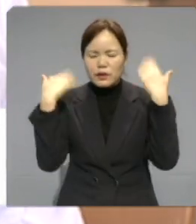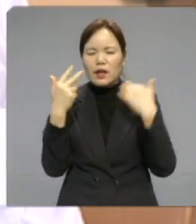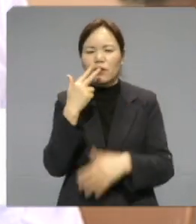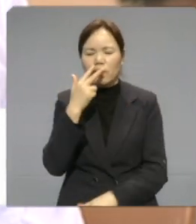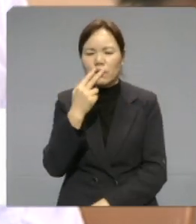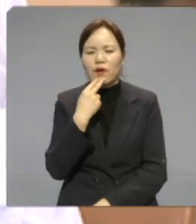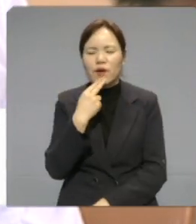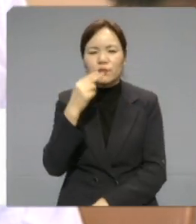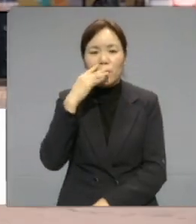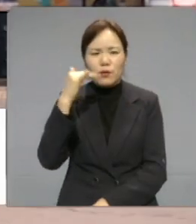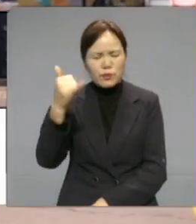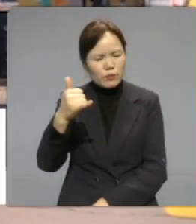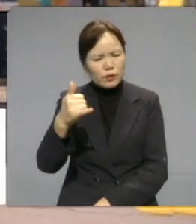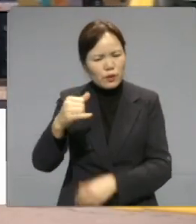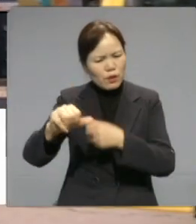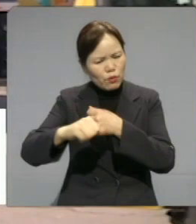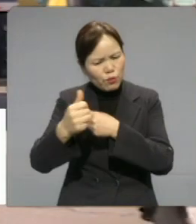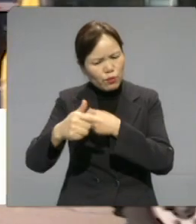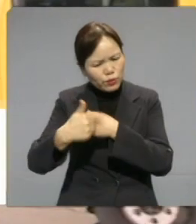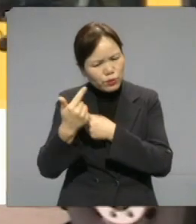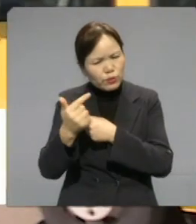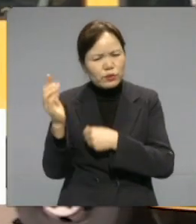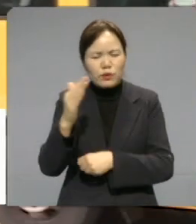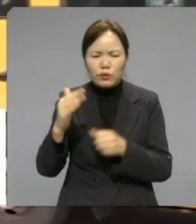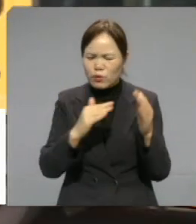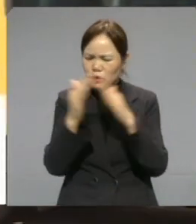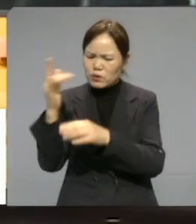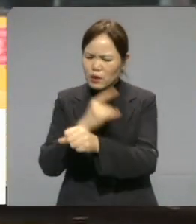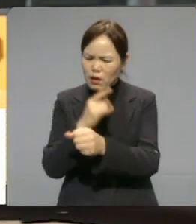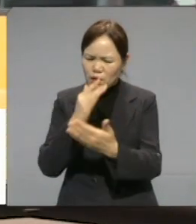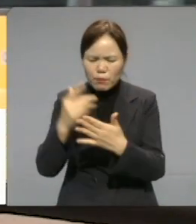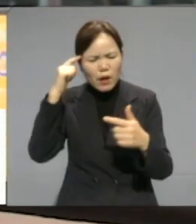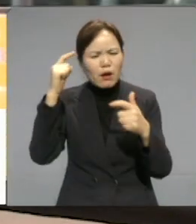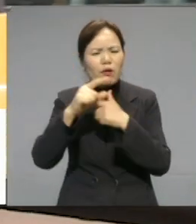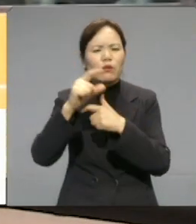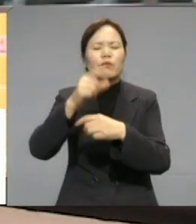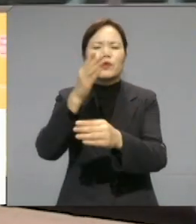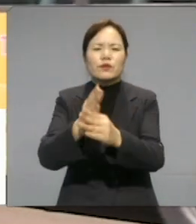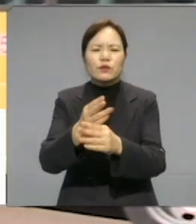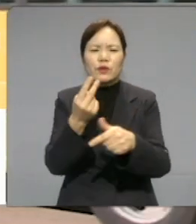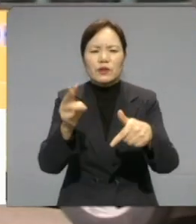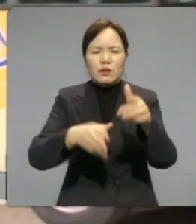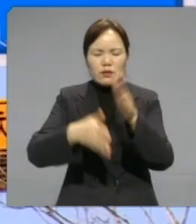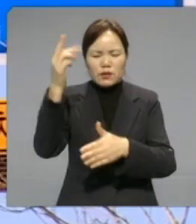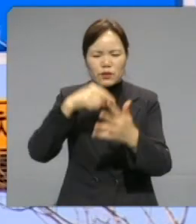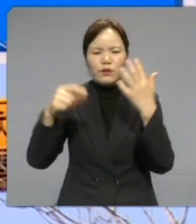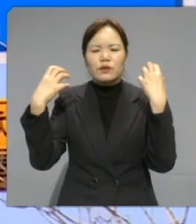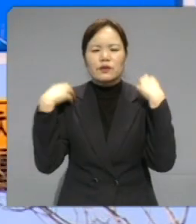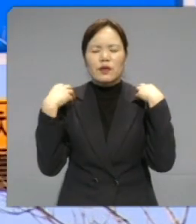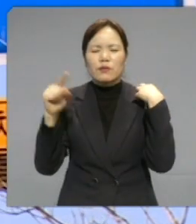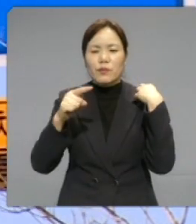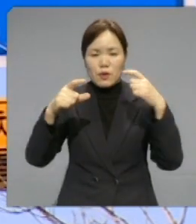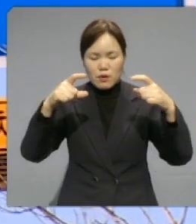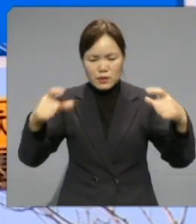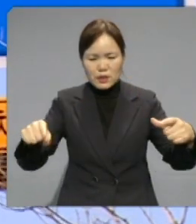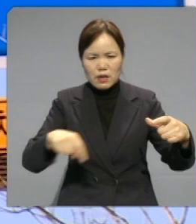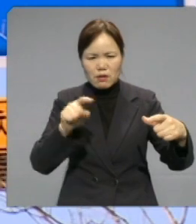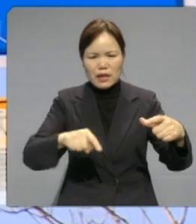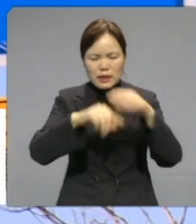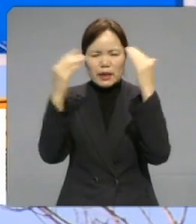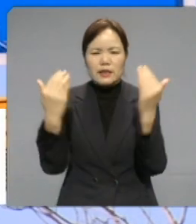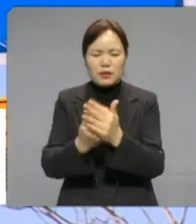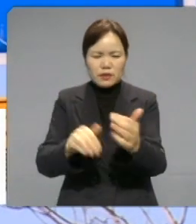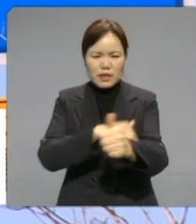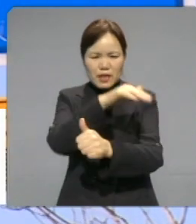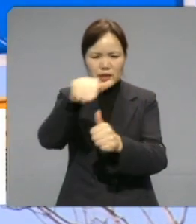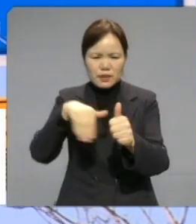학부모들은 초등학교 5, 6학년만 되면 이사를 고민하는 실정입니다. 인천시 교육청은 학군 내 전체